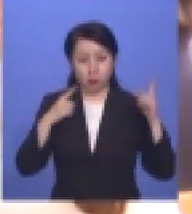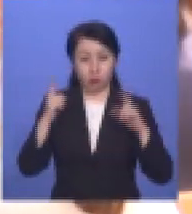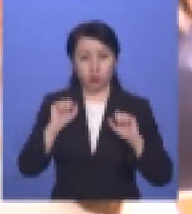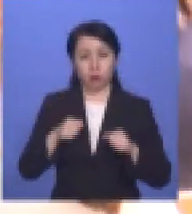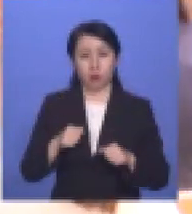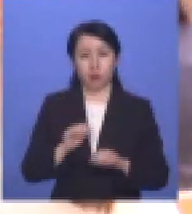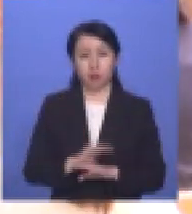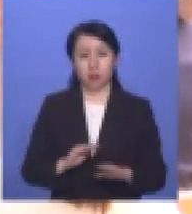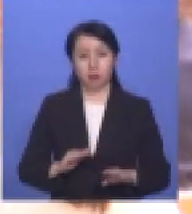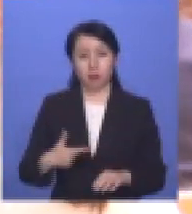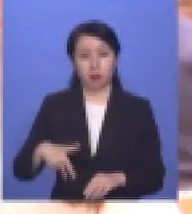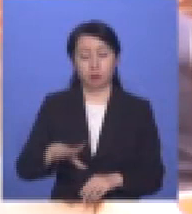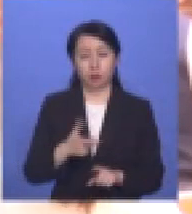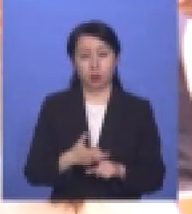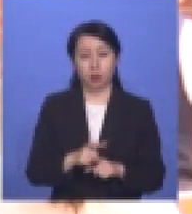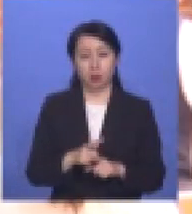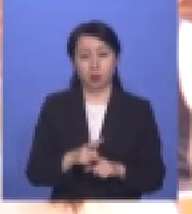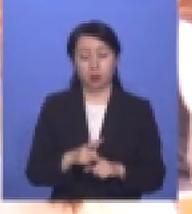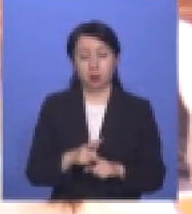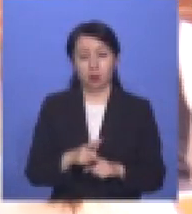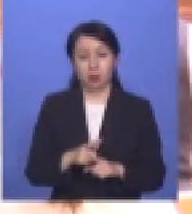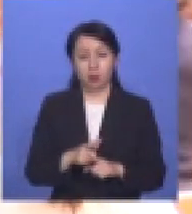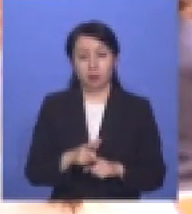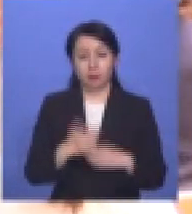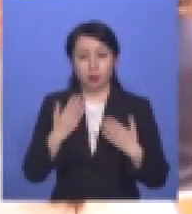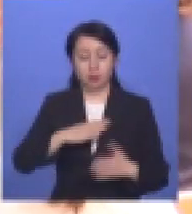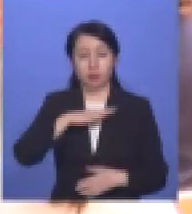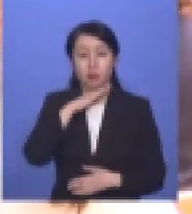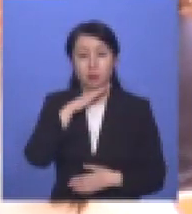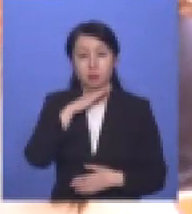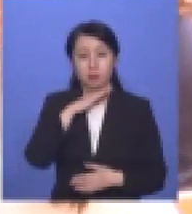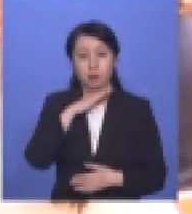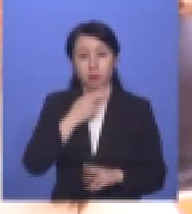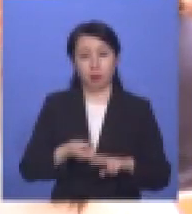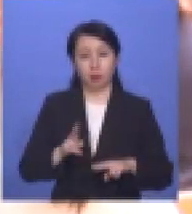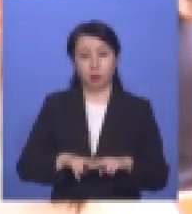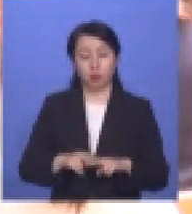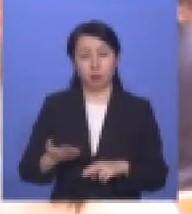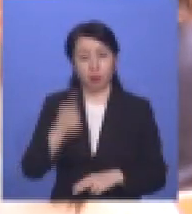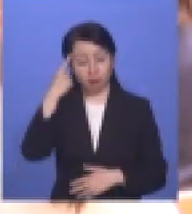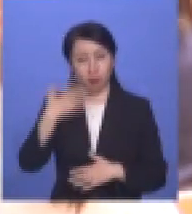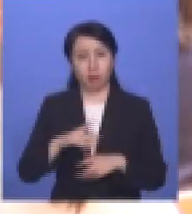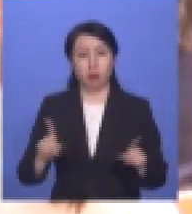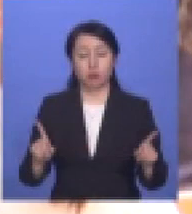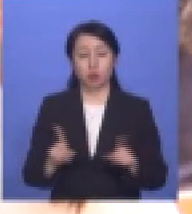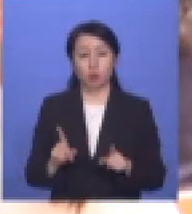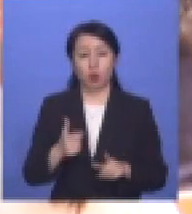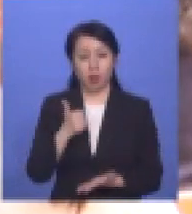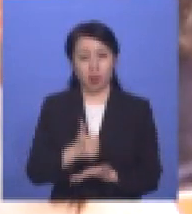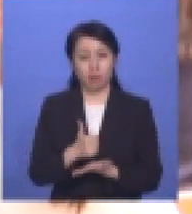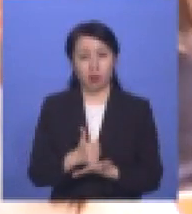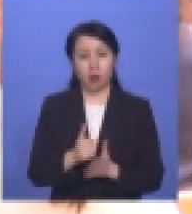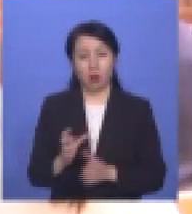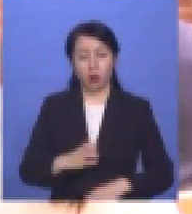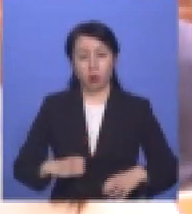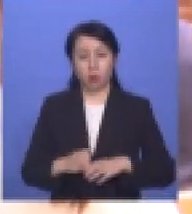детей. То есть мы на все это обращаем внимание, потому что мы понимаем, что самое главное – это